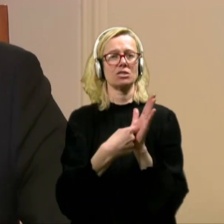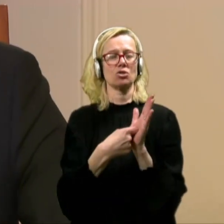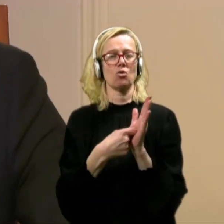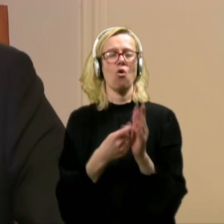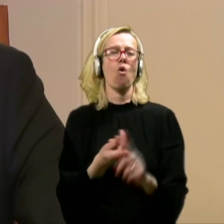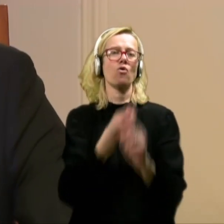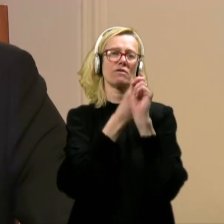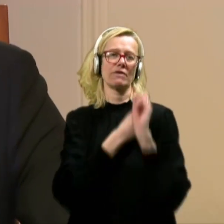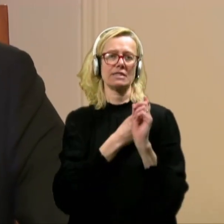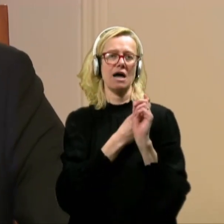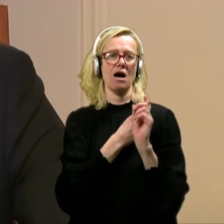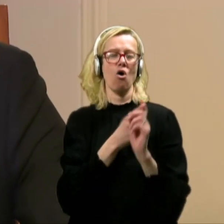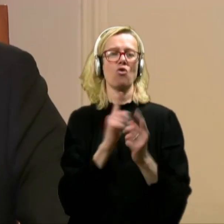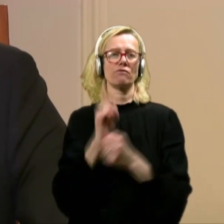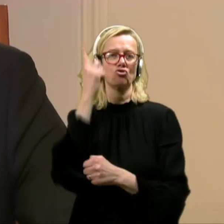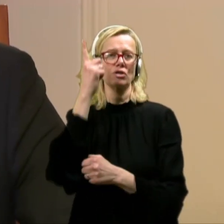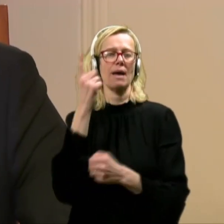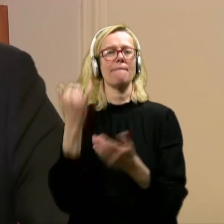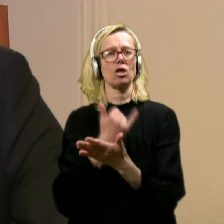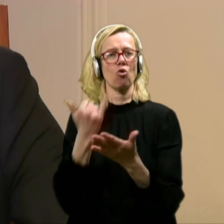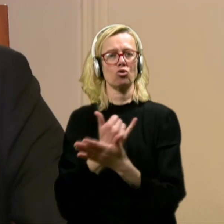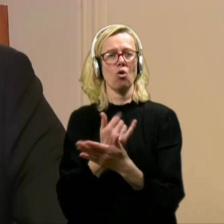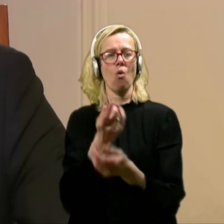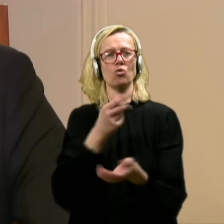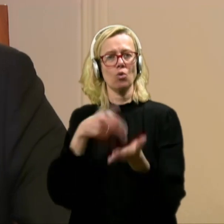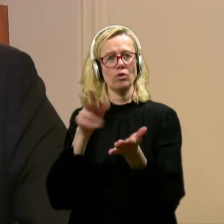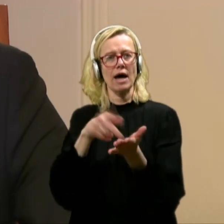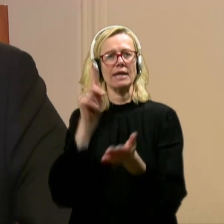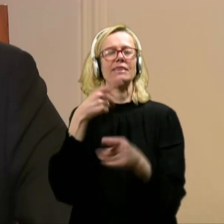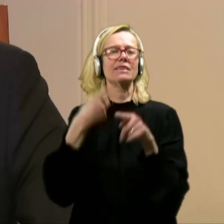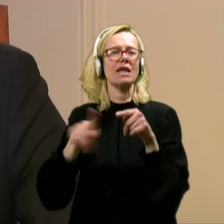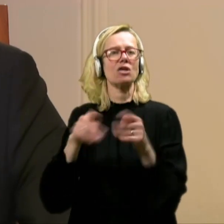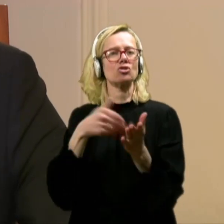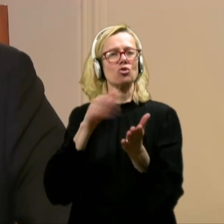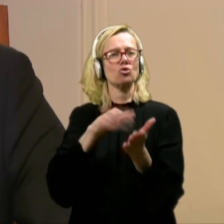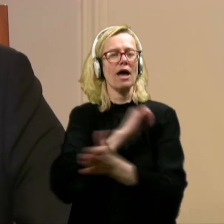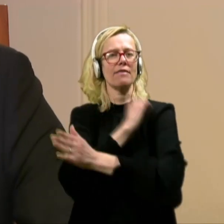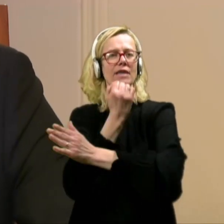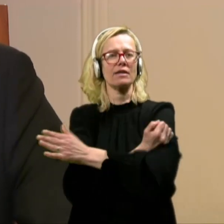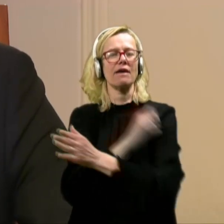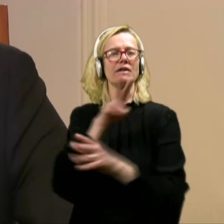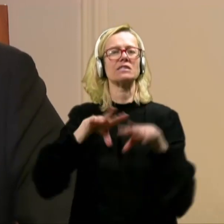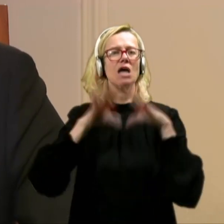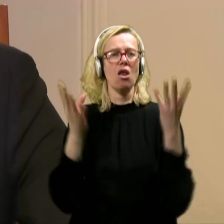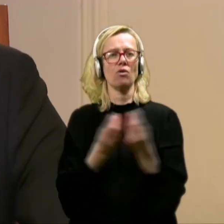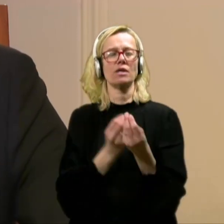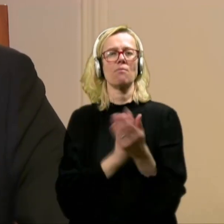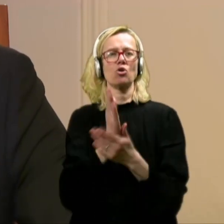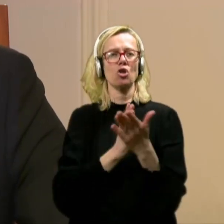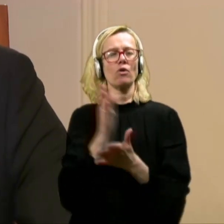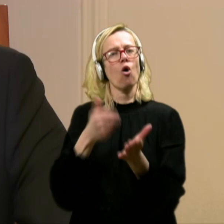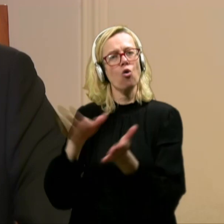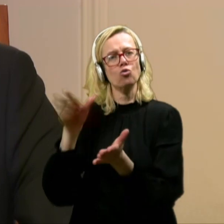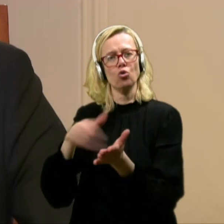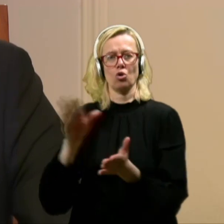je odvisna od višine prihodkov, od prodaje in deleža stroška energije v celotnih poslovnih